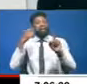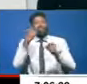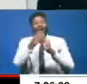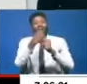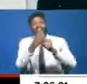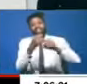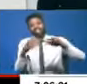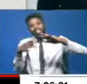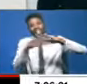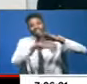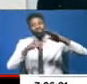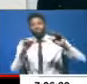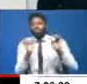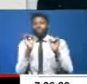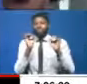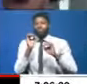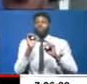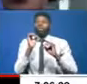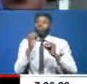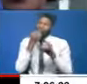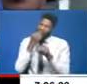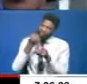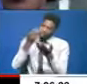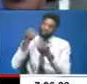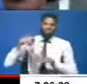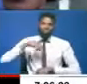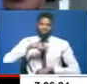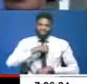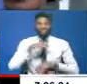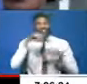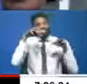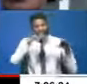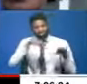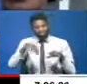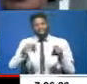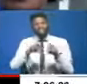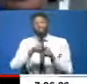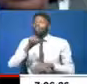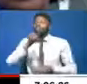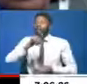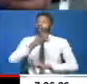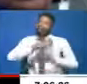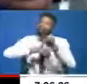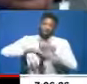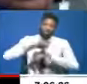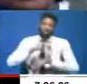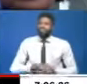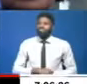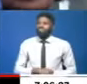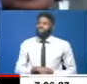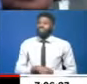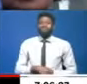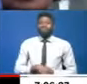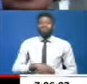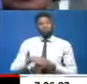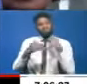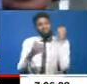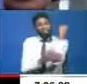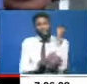organization, we are suffering and something needs to be done. It is very painful for somebody to work more than 3 months bila